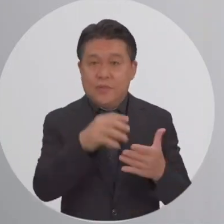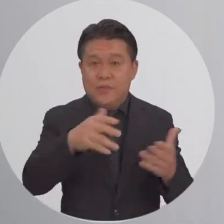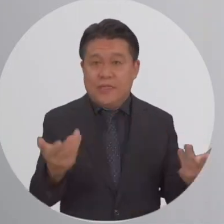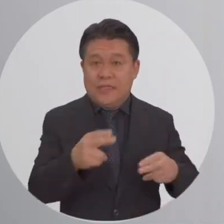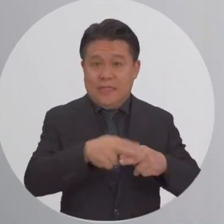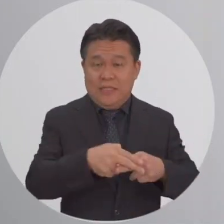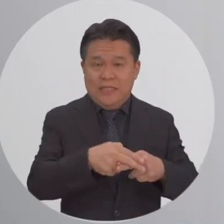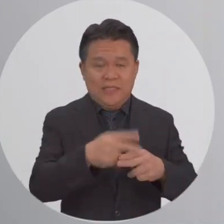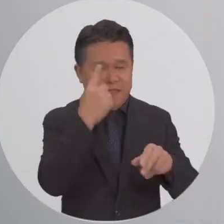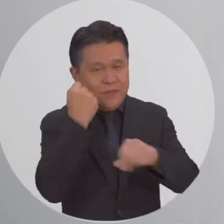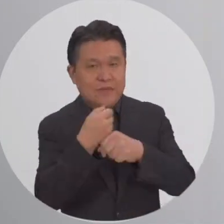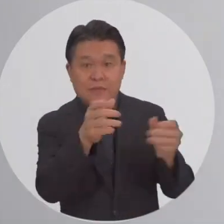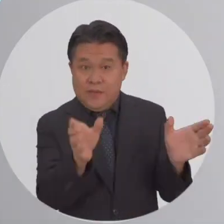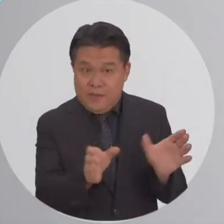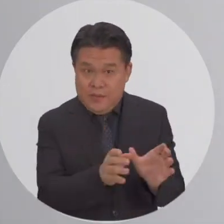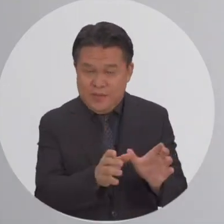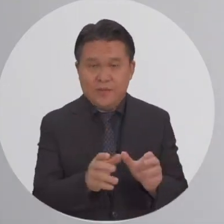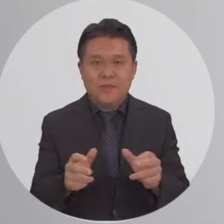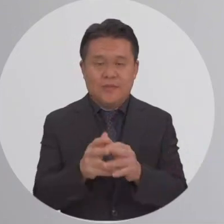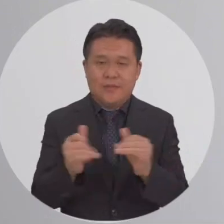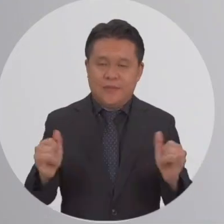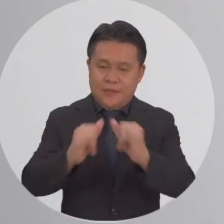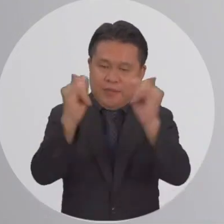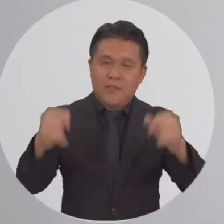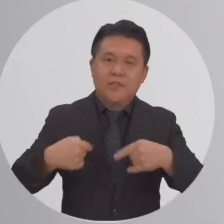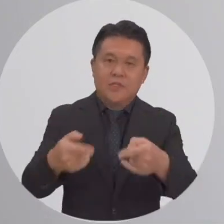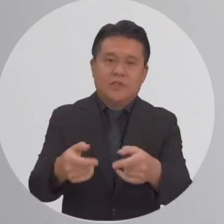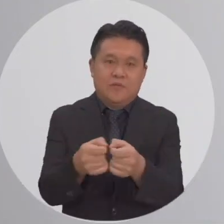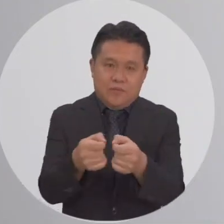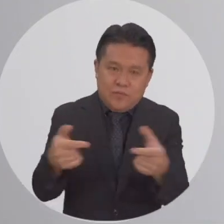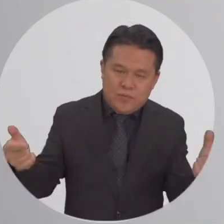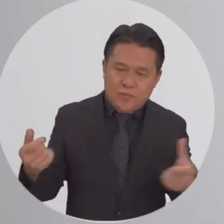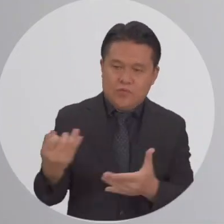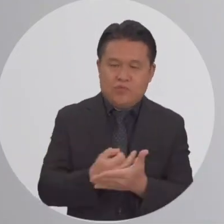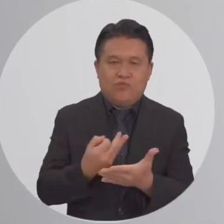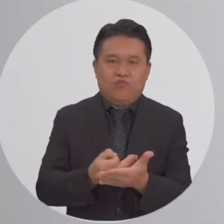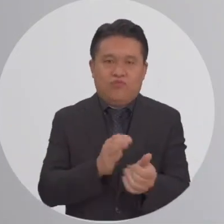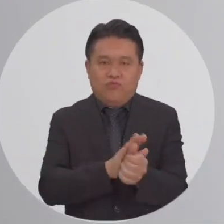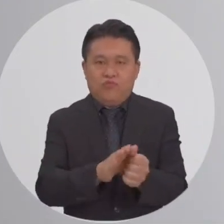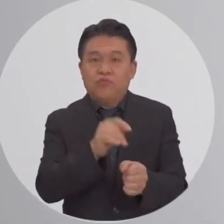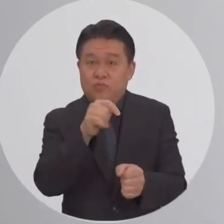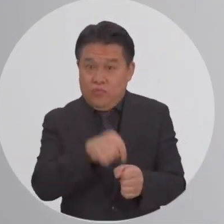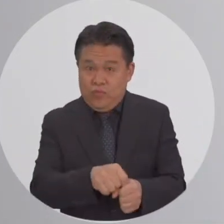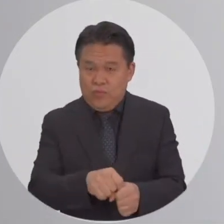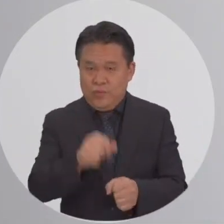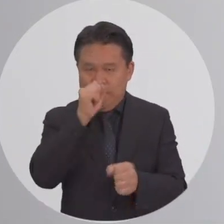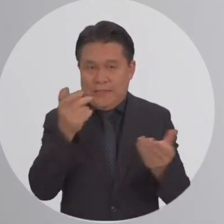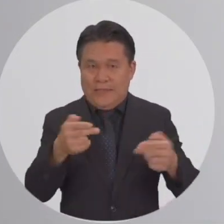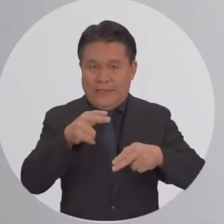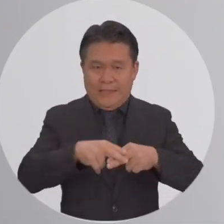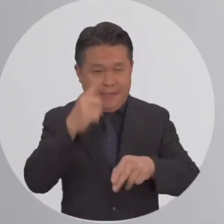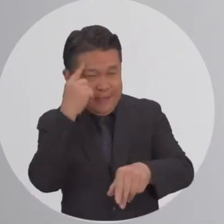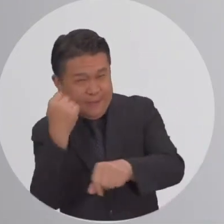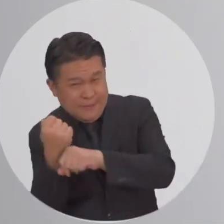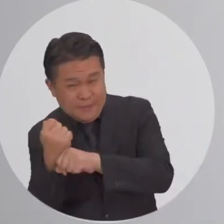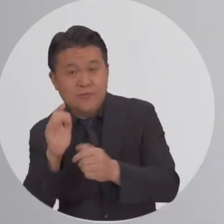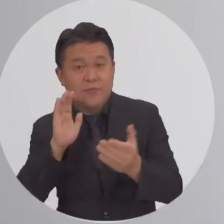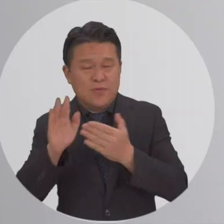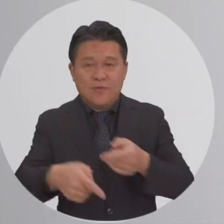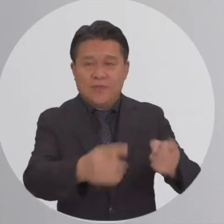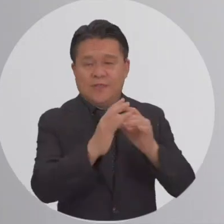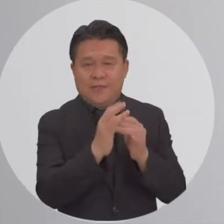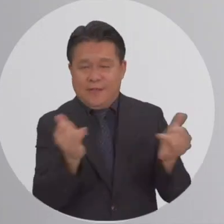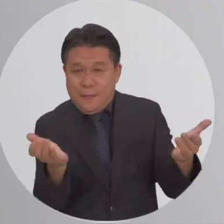한국장애인개발원 일자리 개발팀에서는 장애인의 사회 참여 확대와 소득 보장을 위해 양질의 일자리를